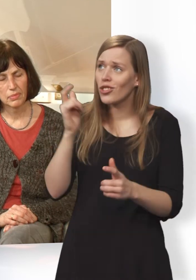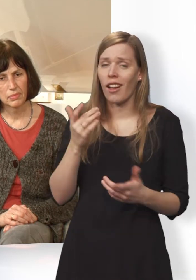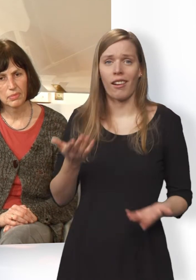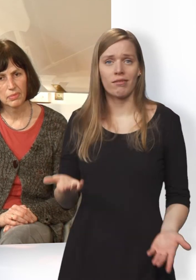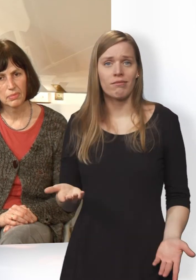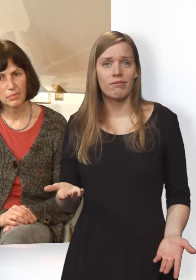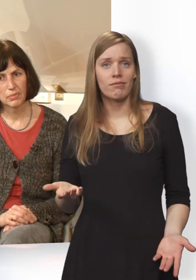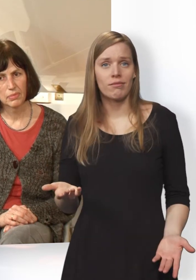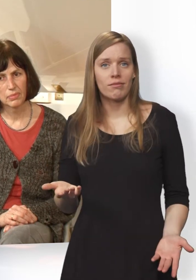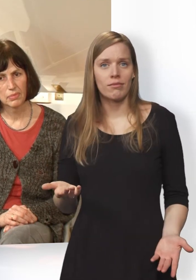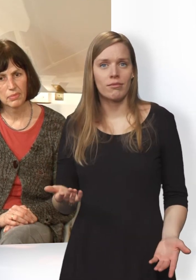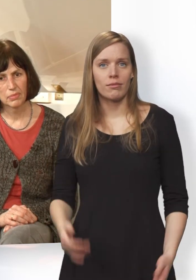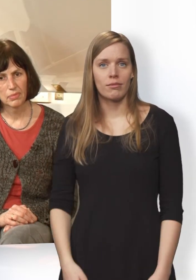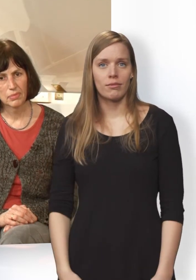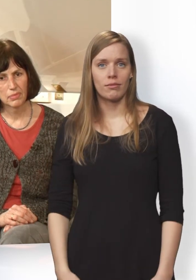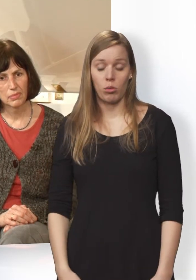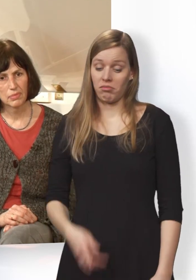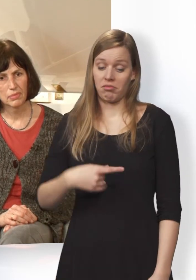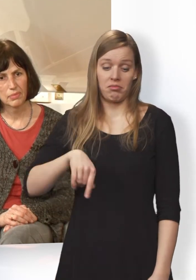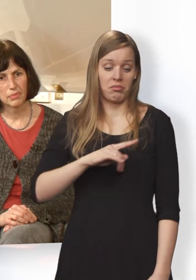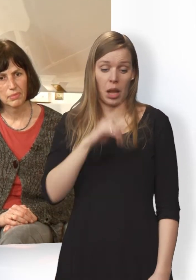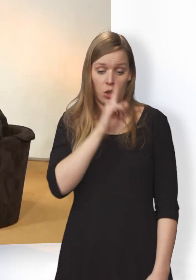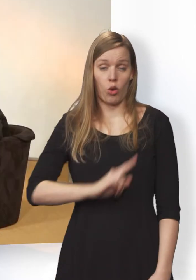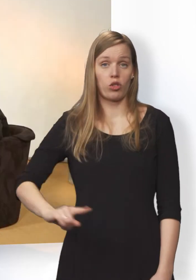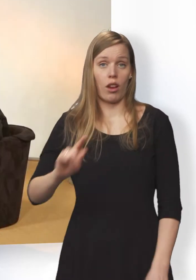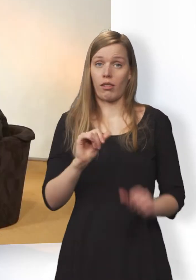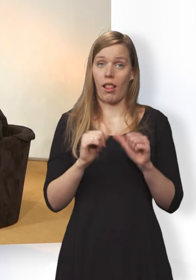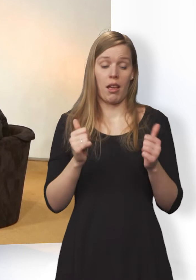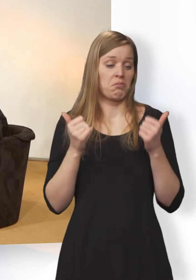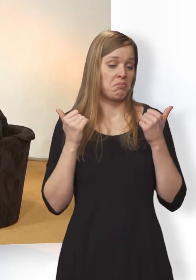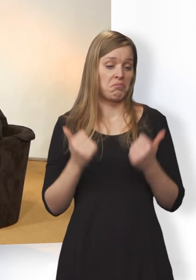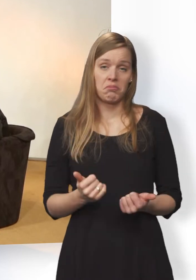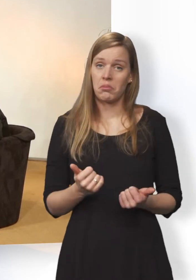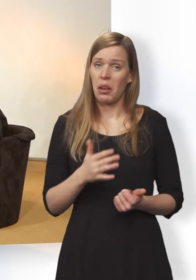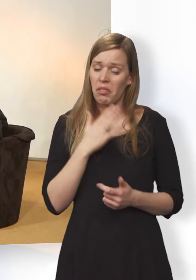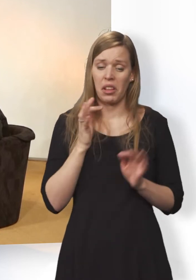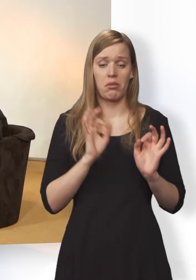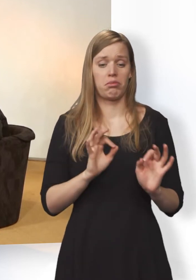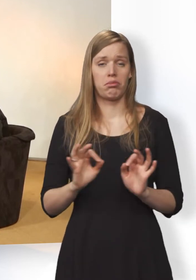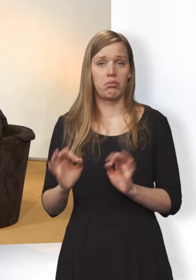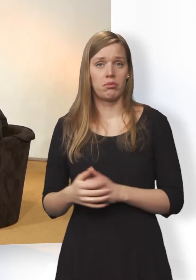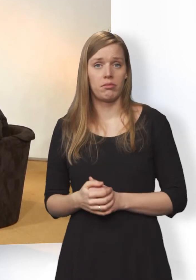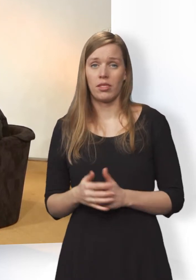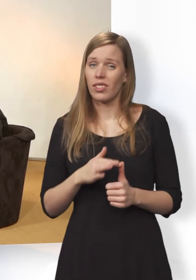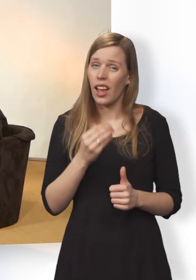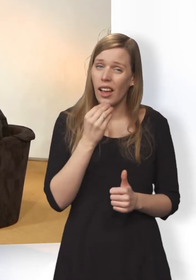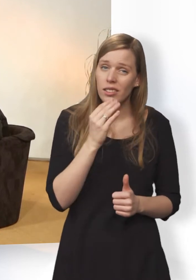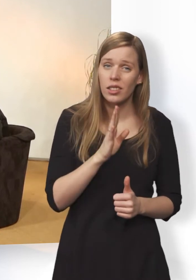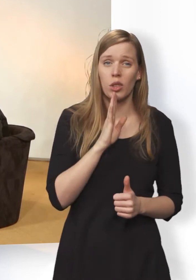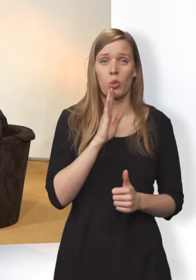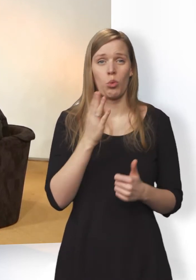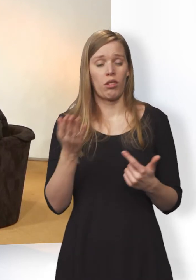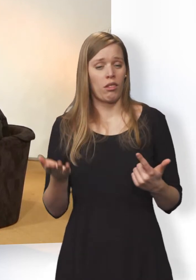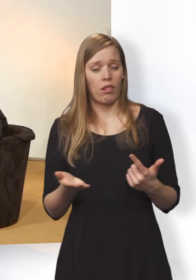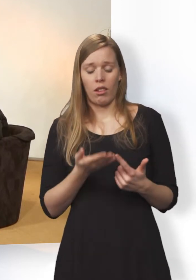uns geht's ja wirklich unwahrscheinlich gut in unserem land dann genügend zum essen wir haben